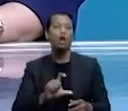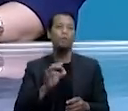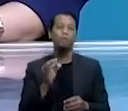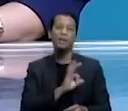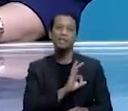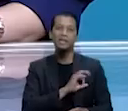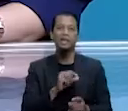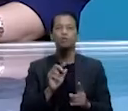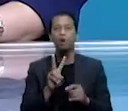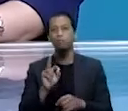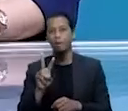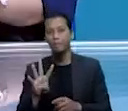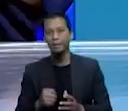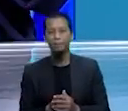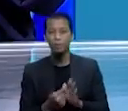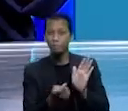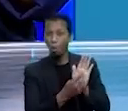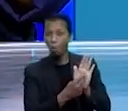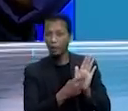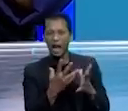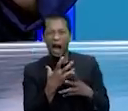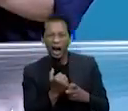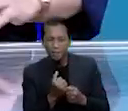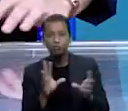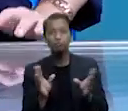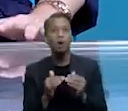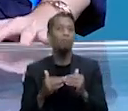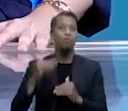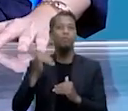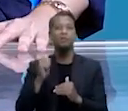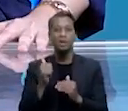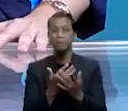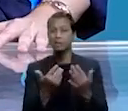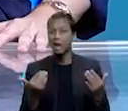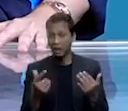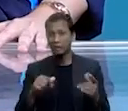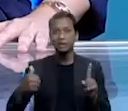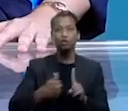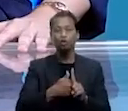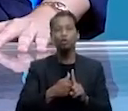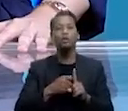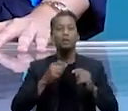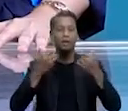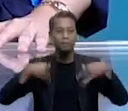Pilpres 2024. Polling ini diharapkan meningkatkan antusiasme dan partisipasi masyarakat dalam pesta demokrasi